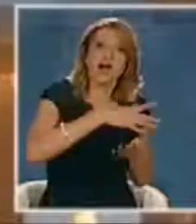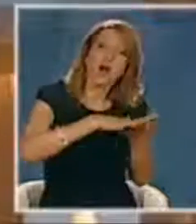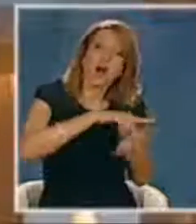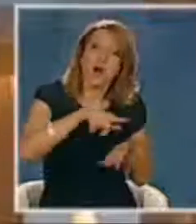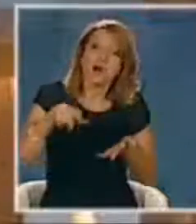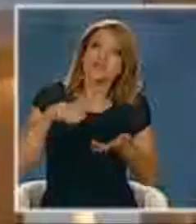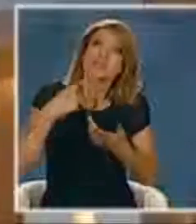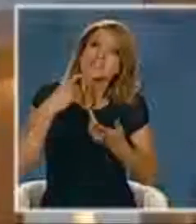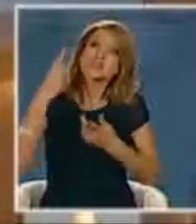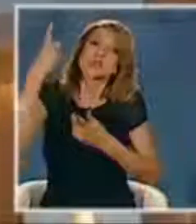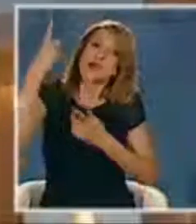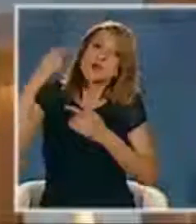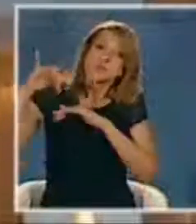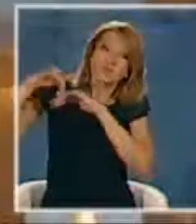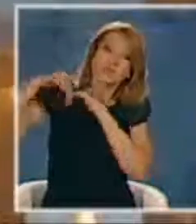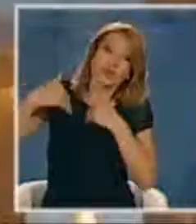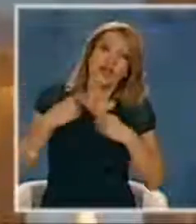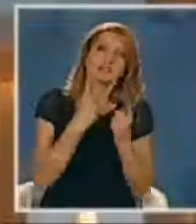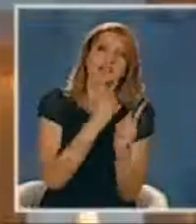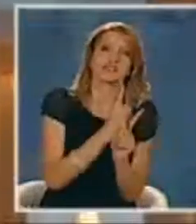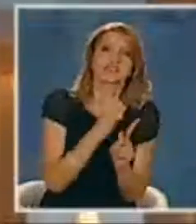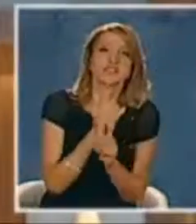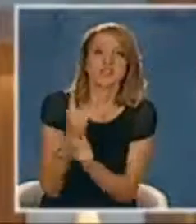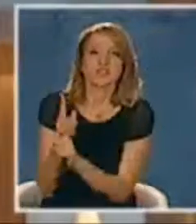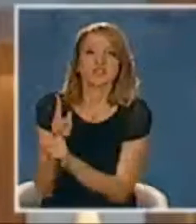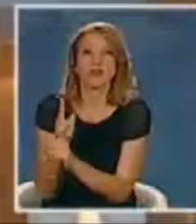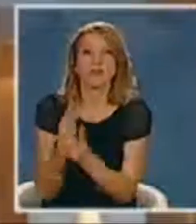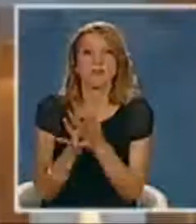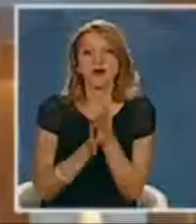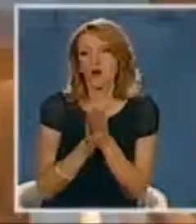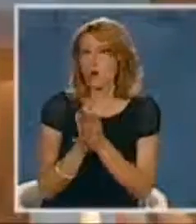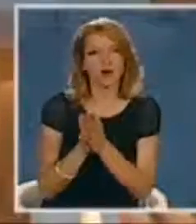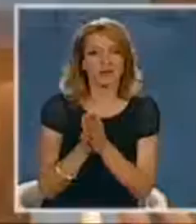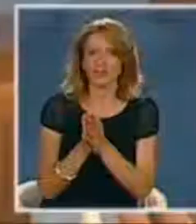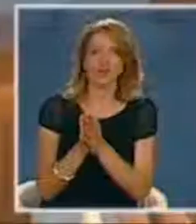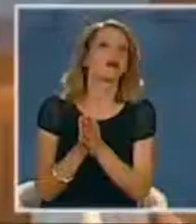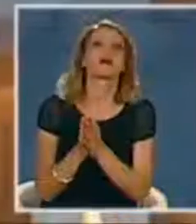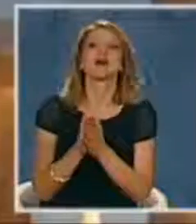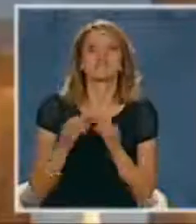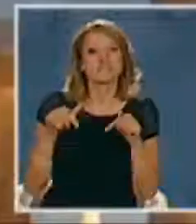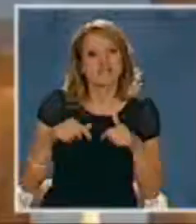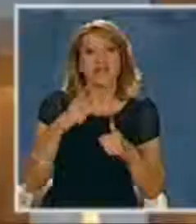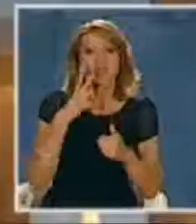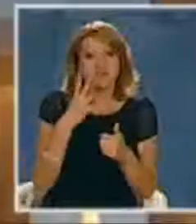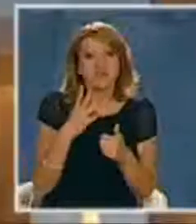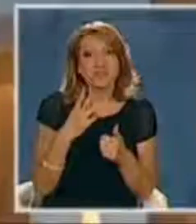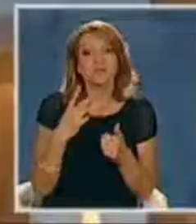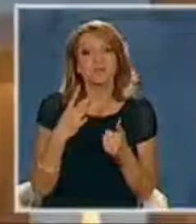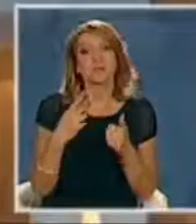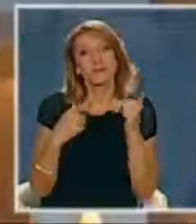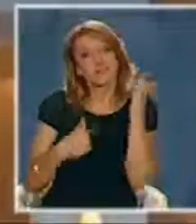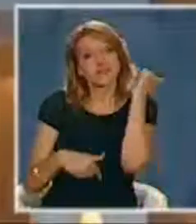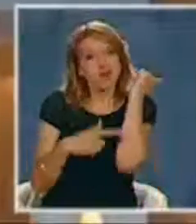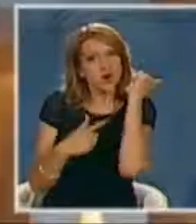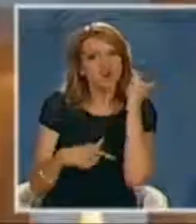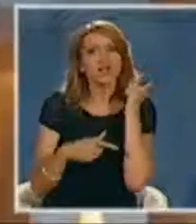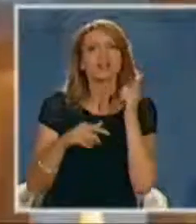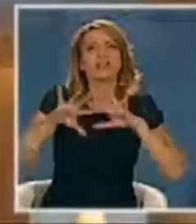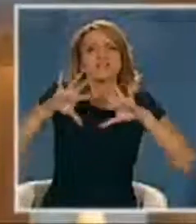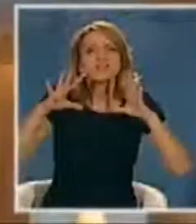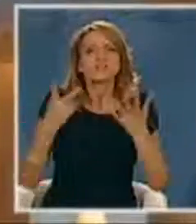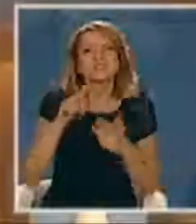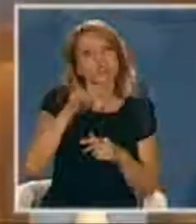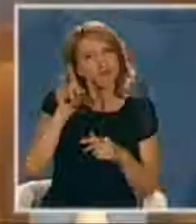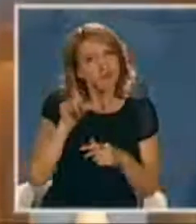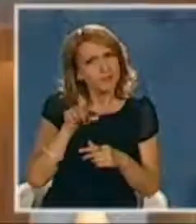Няма случайни срещи, с това започне видеото за твоя живот. Историята наистина е невероятна и всички въпроси, които искам да ти